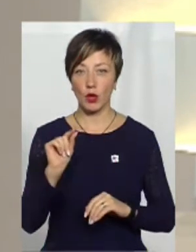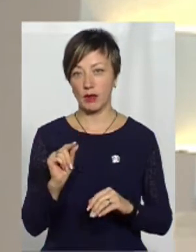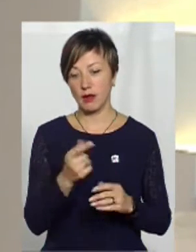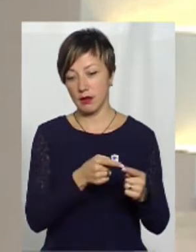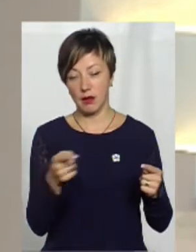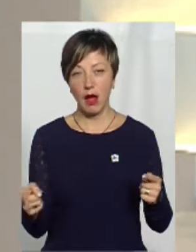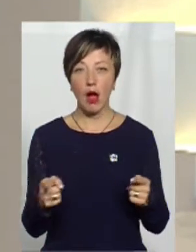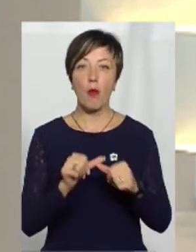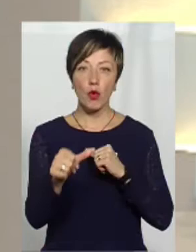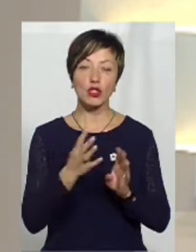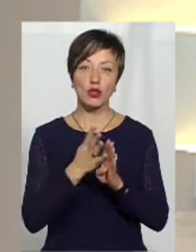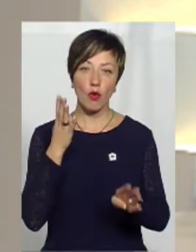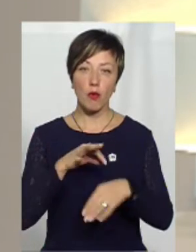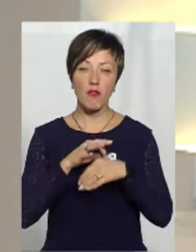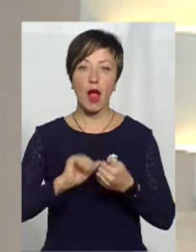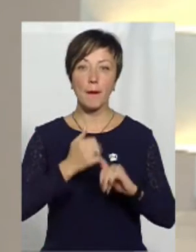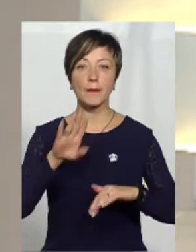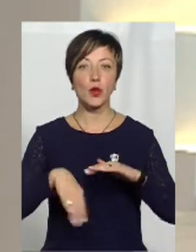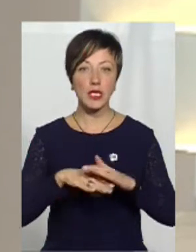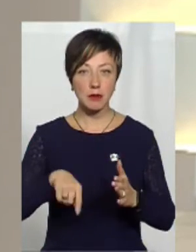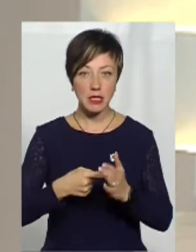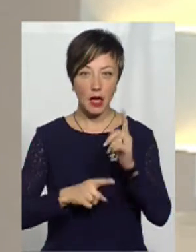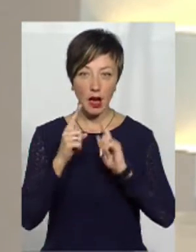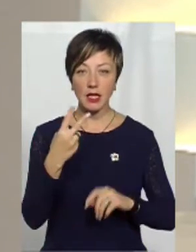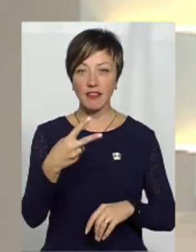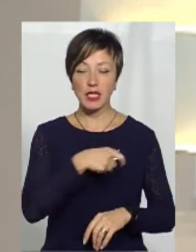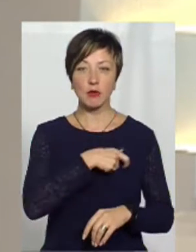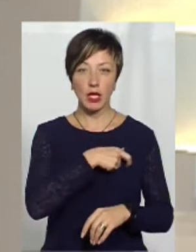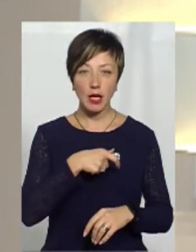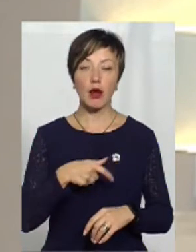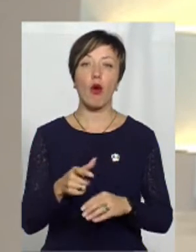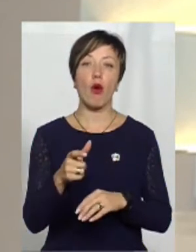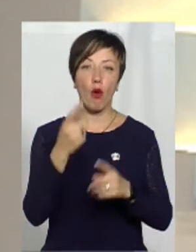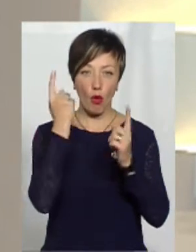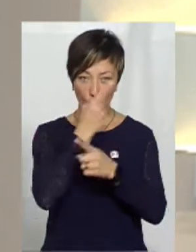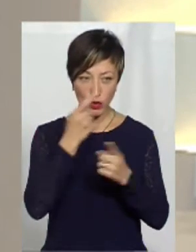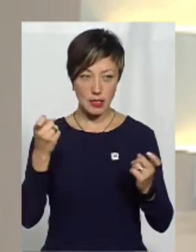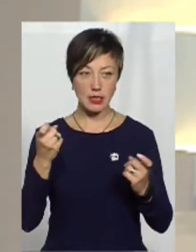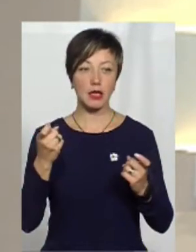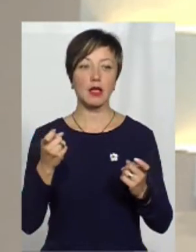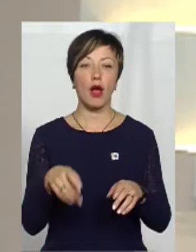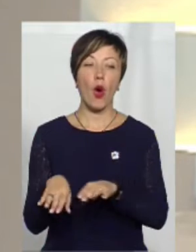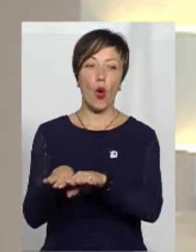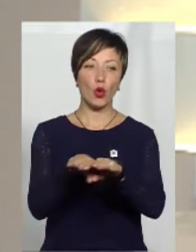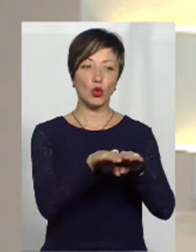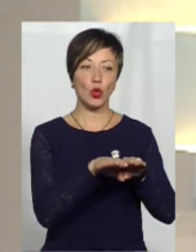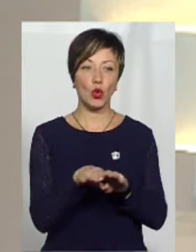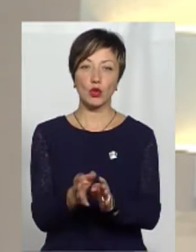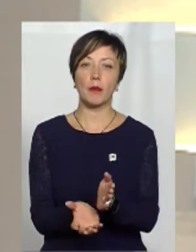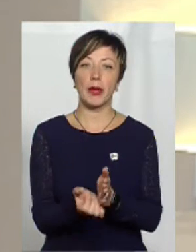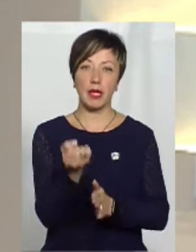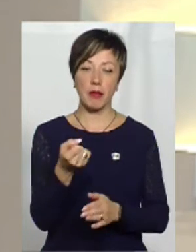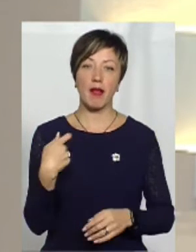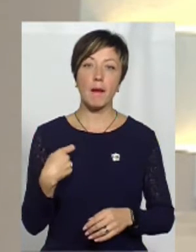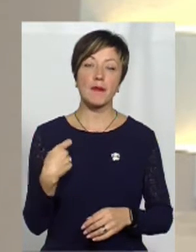часом позачергову сесію вже провела Кам'янець-Подільська міська рада, 20 депутатів міськради оголосили, одноголосно підтримали вимоги